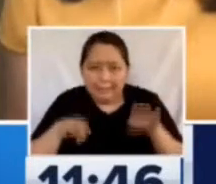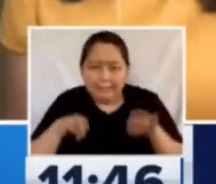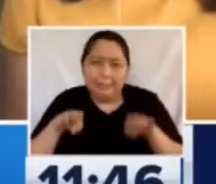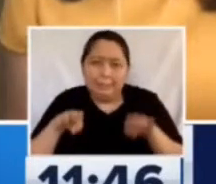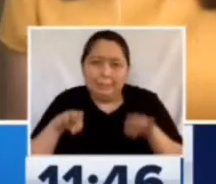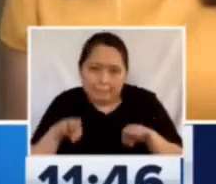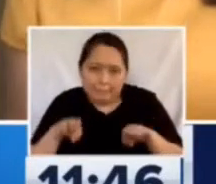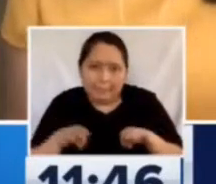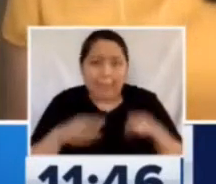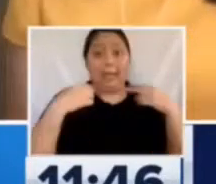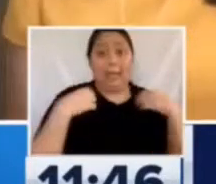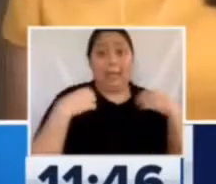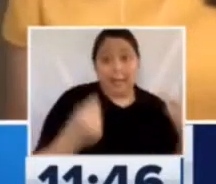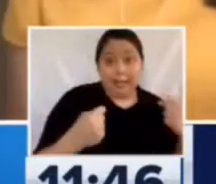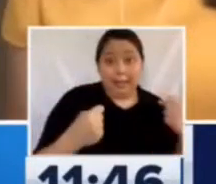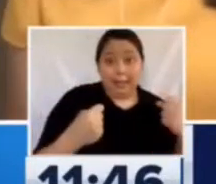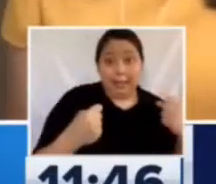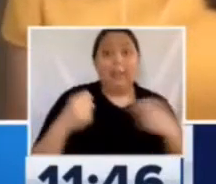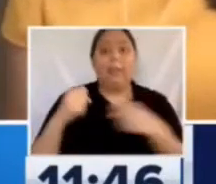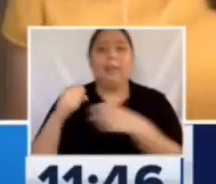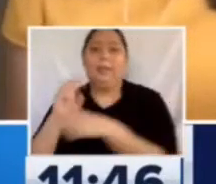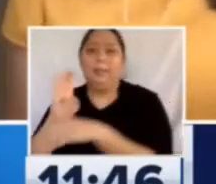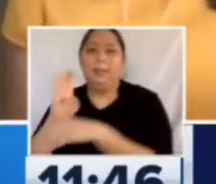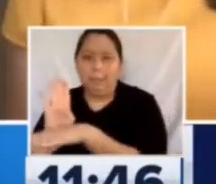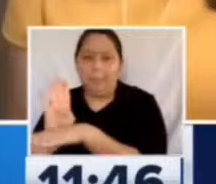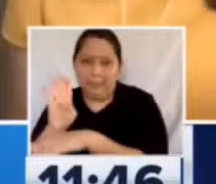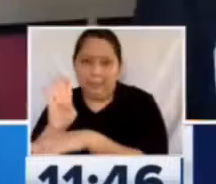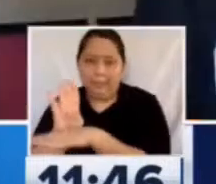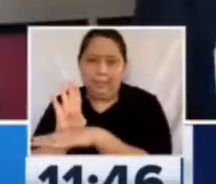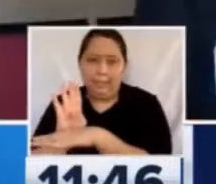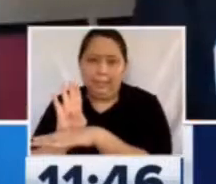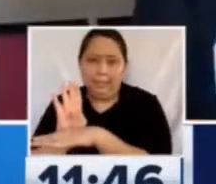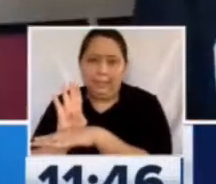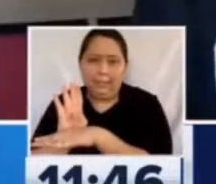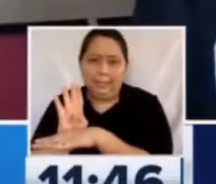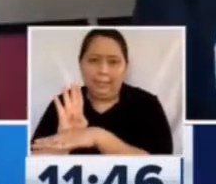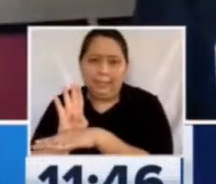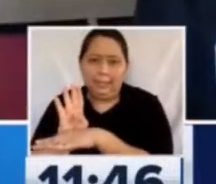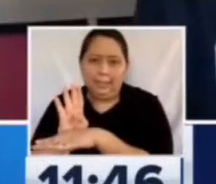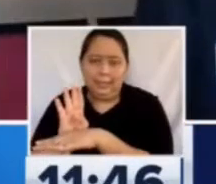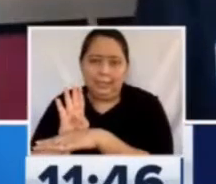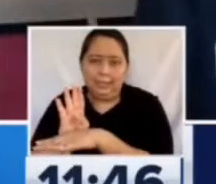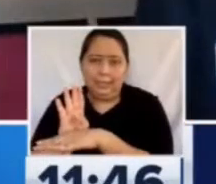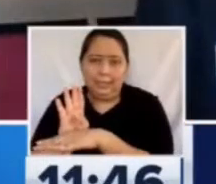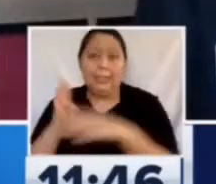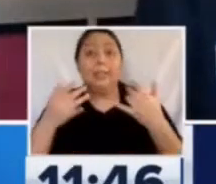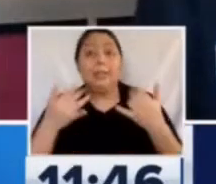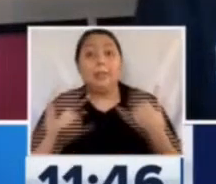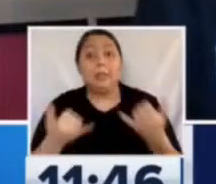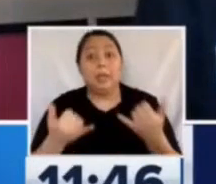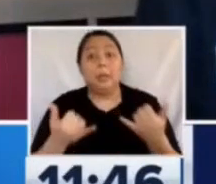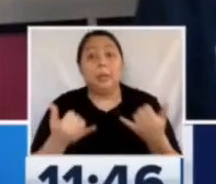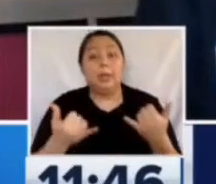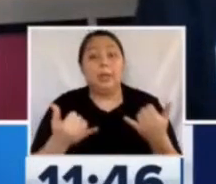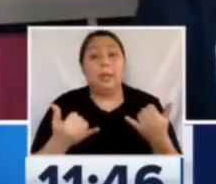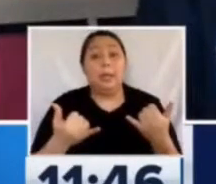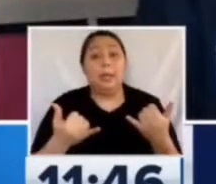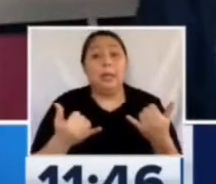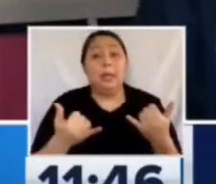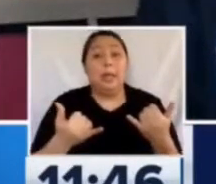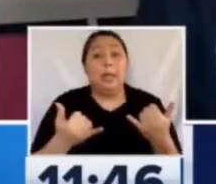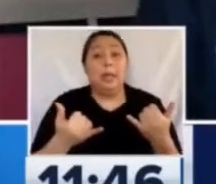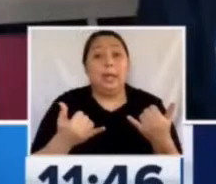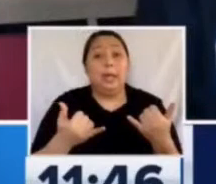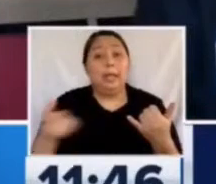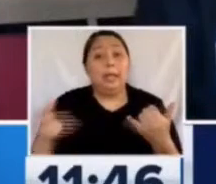Salamat, Yusek. No? Nakikinig rin ako sa magaling nating kalihim ng edukasyon. We take our cue from the national government,